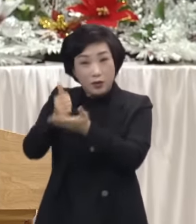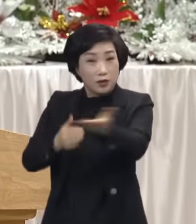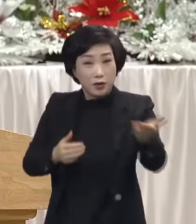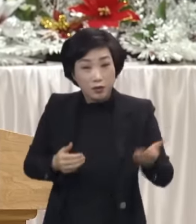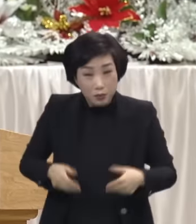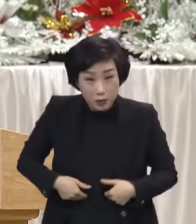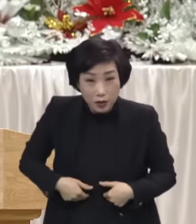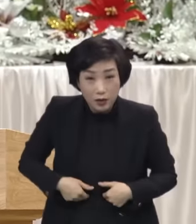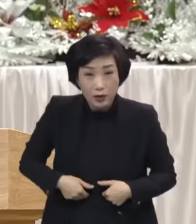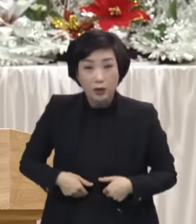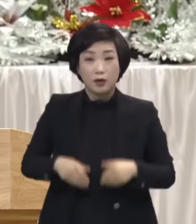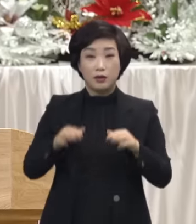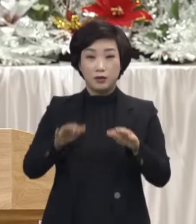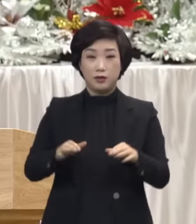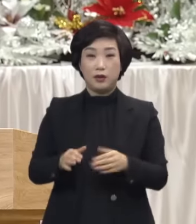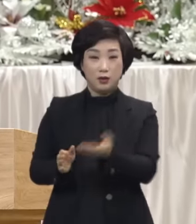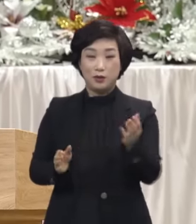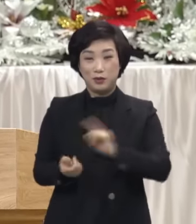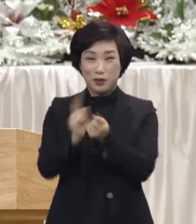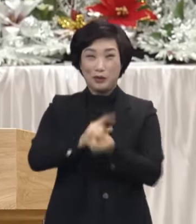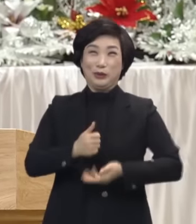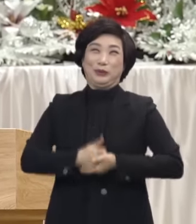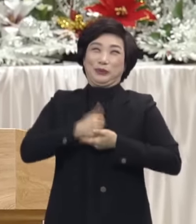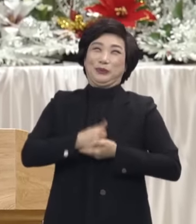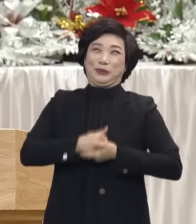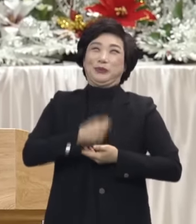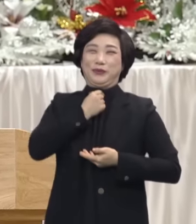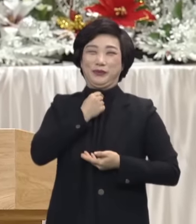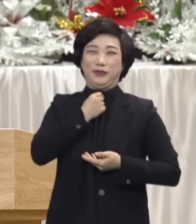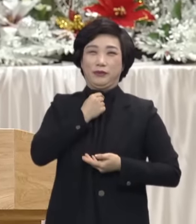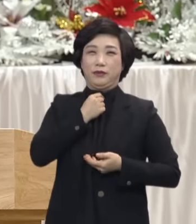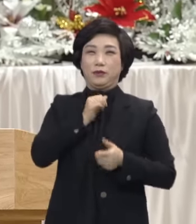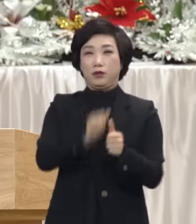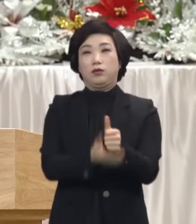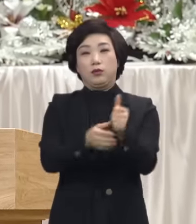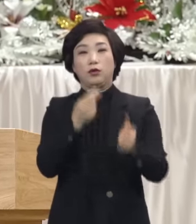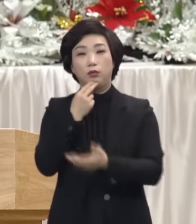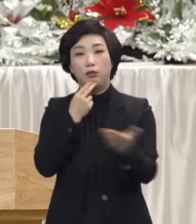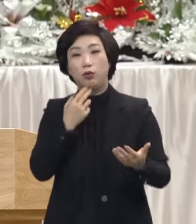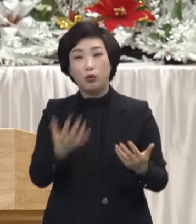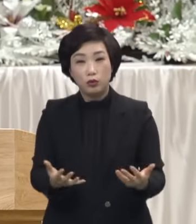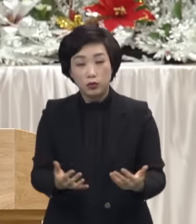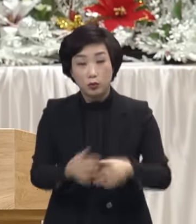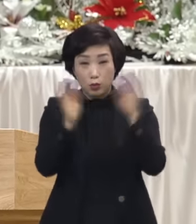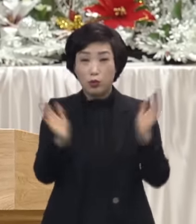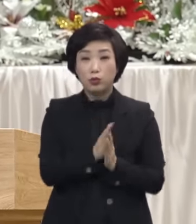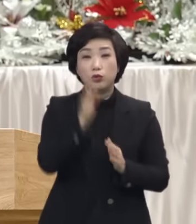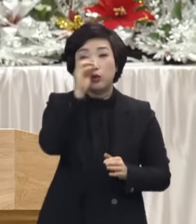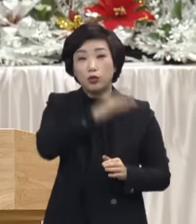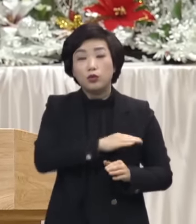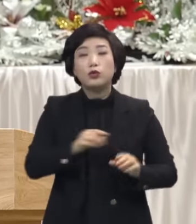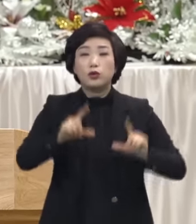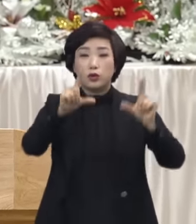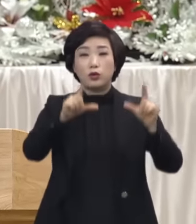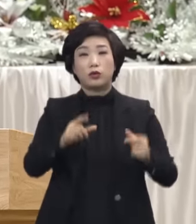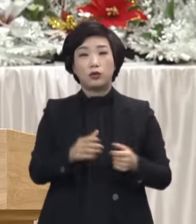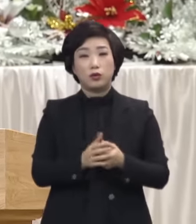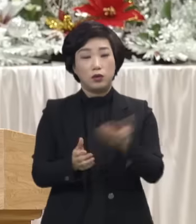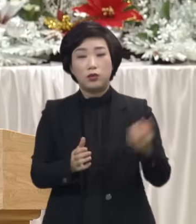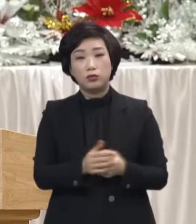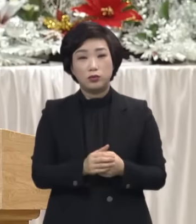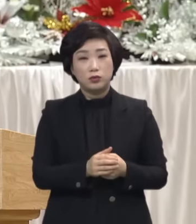사람들인데 서로가 다 대접만 받으려면 다 쭉쟁이지. 뭐 있어야